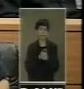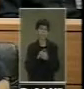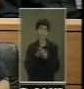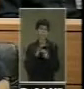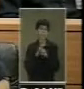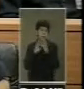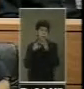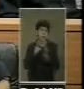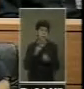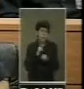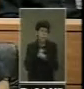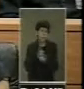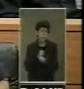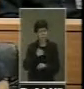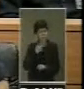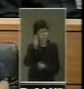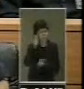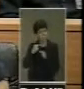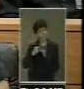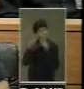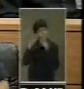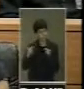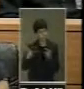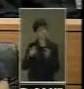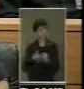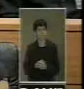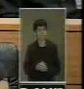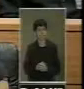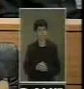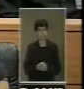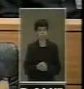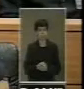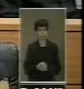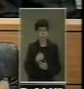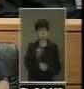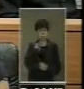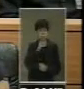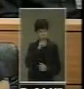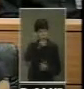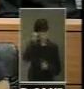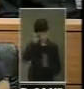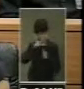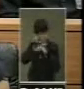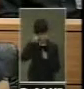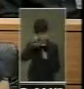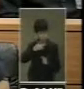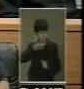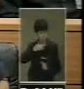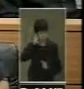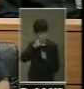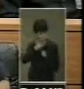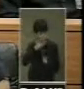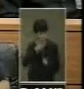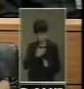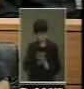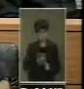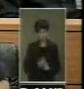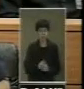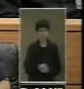ในลักษณะที่อาจจะไม่เข้าใจกันท่านบอกว่าจะจำผมไปตลอดชีวิต